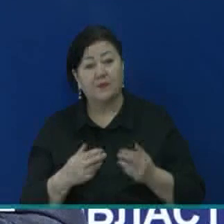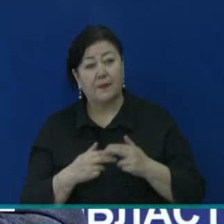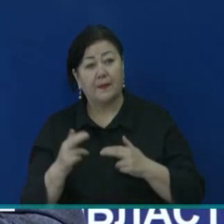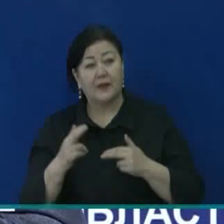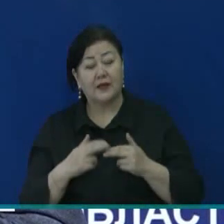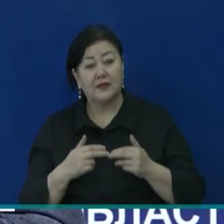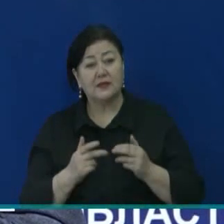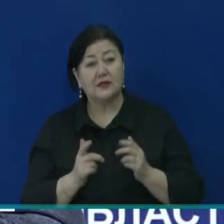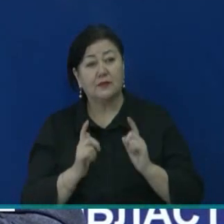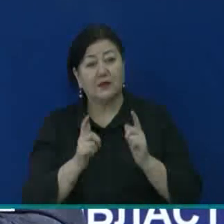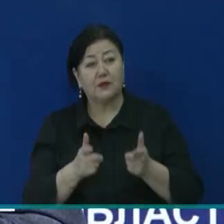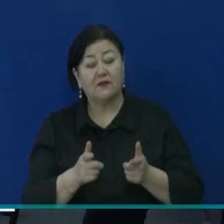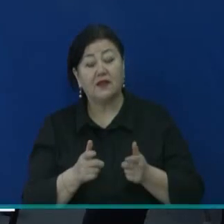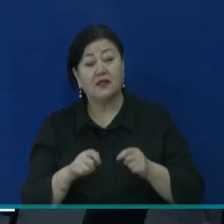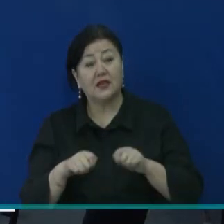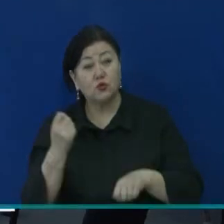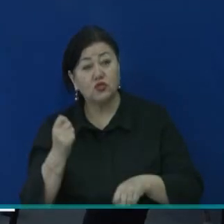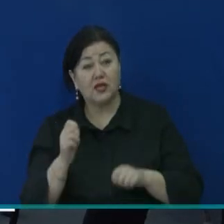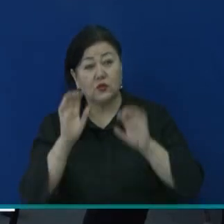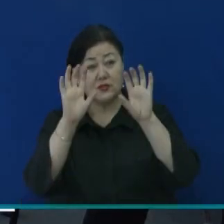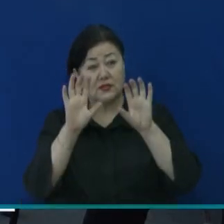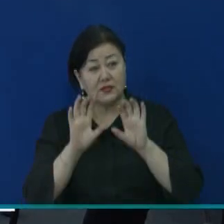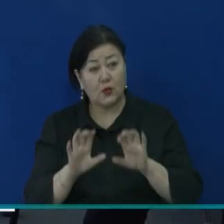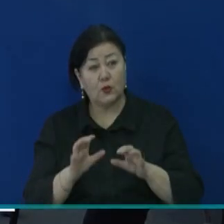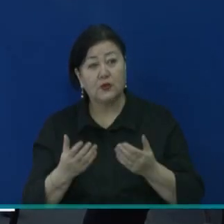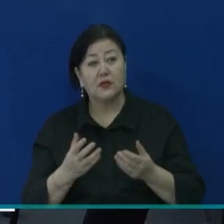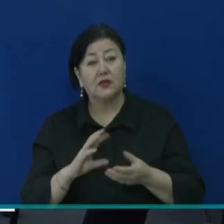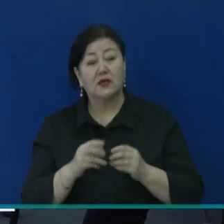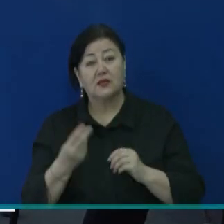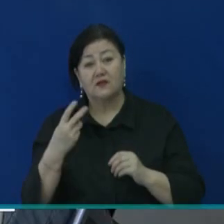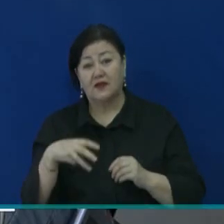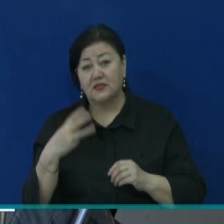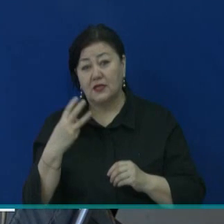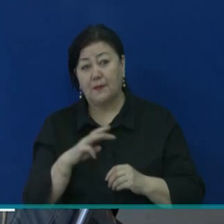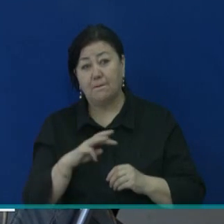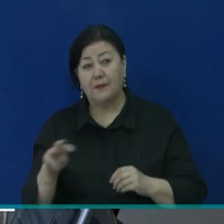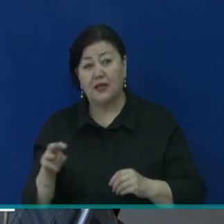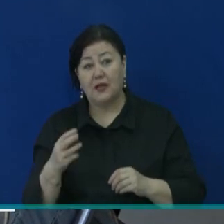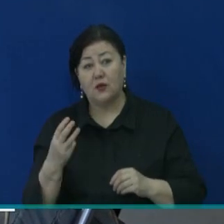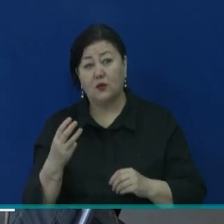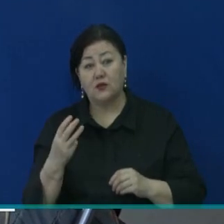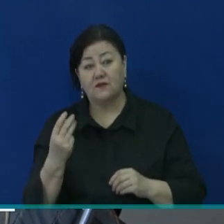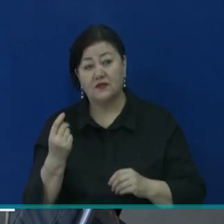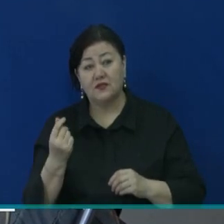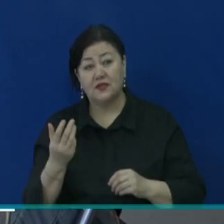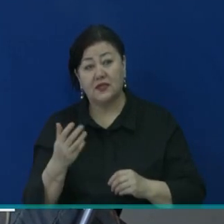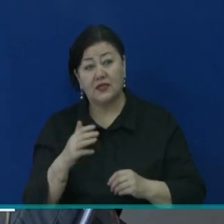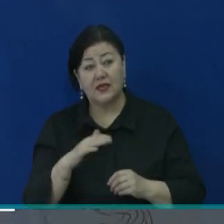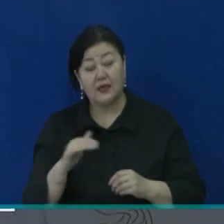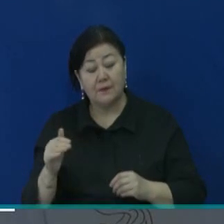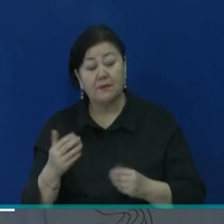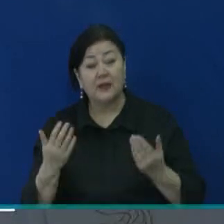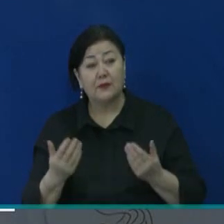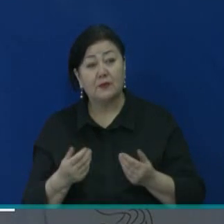мемлекеттік нормативтер мен заңнамалар бұзылады. Жалпы сомасы 23 миллион теңгеден астам 68 әкімшілік іс қозғалды.